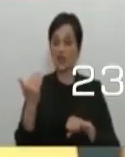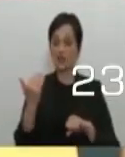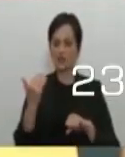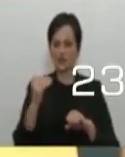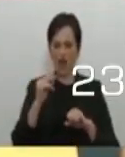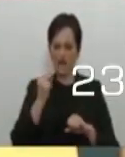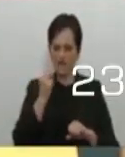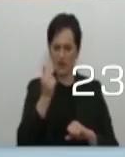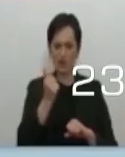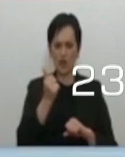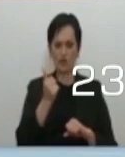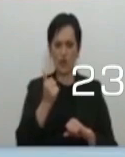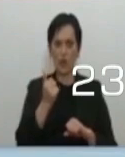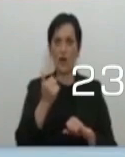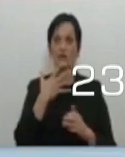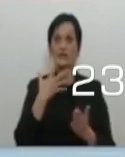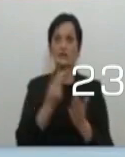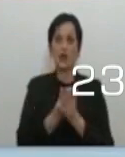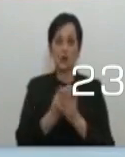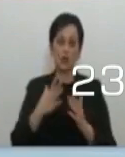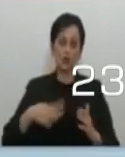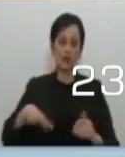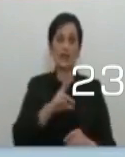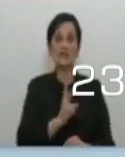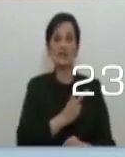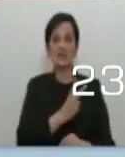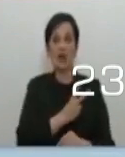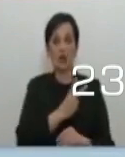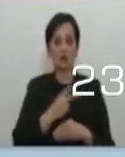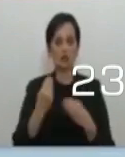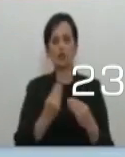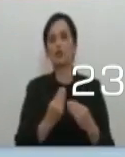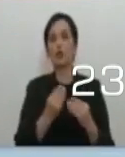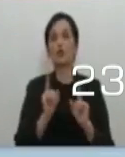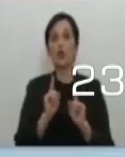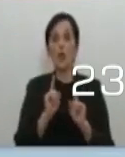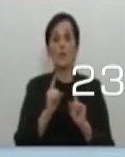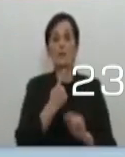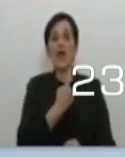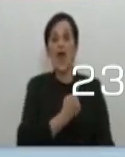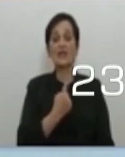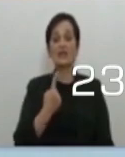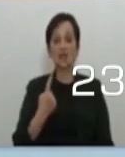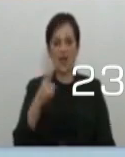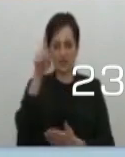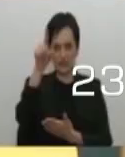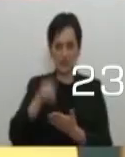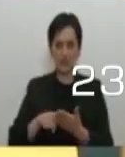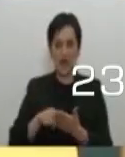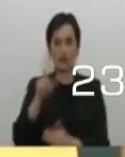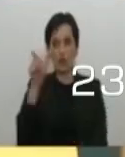patriotism, vâșcătoba, facutare cu etnis, psihoarule, da Israel, ertertis sandu